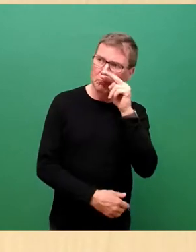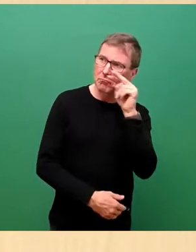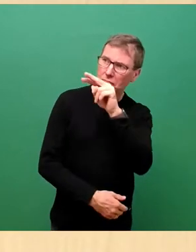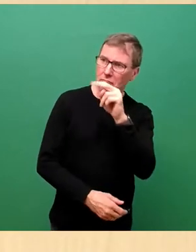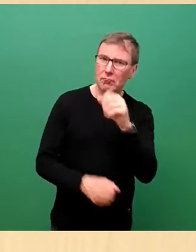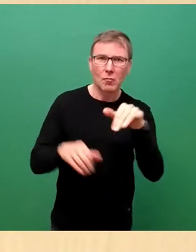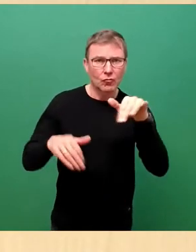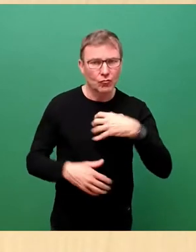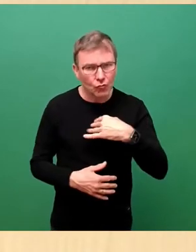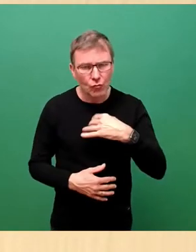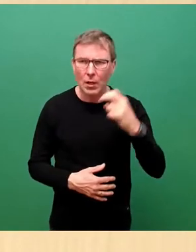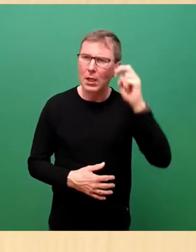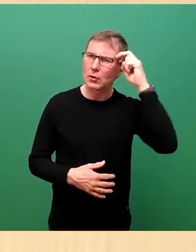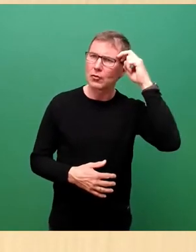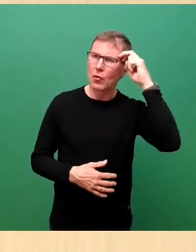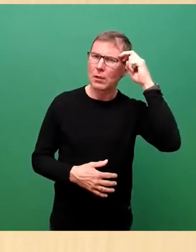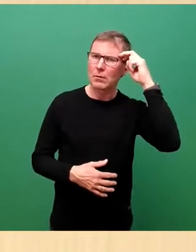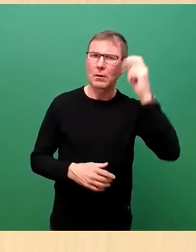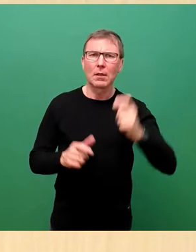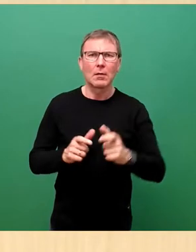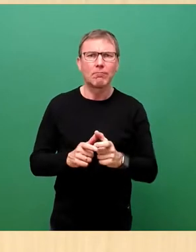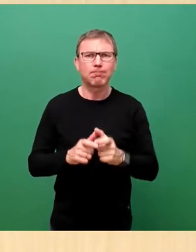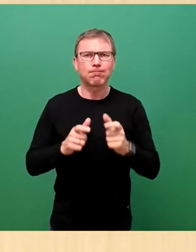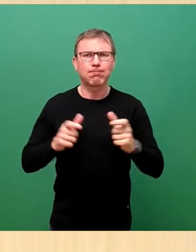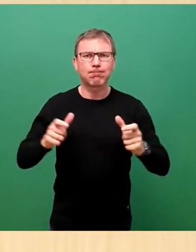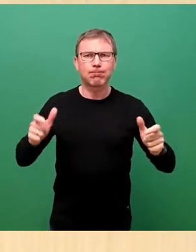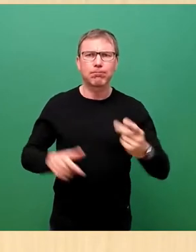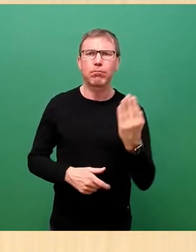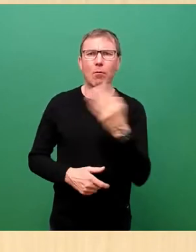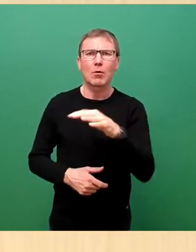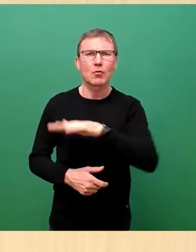die eskalierende Situation in Osteuropa.